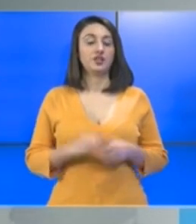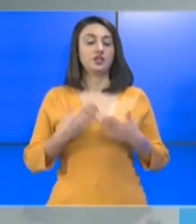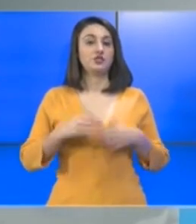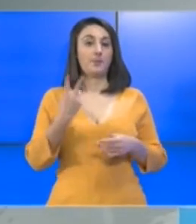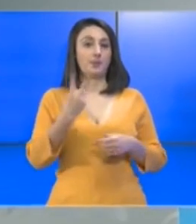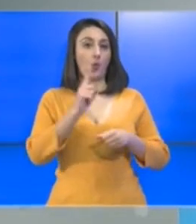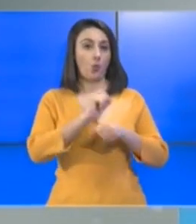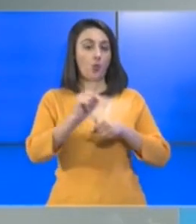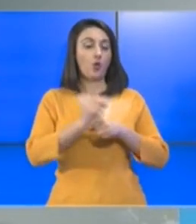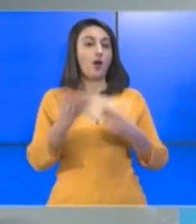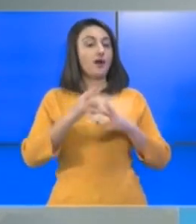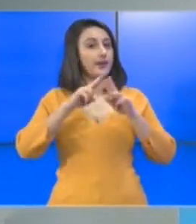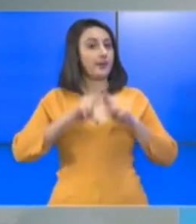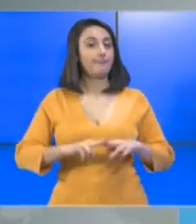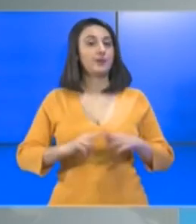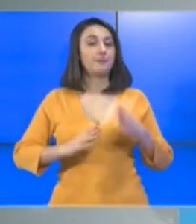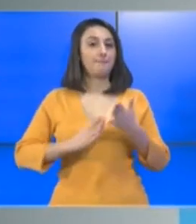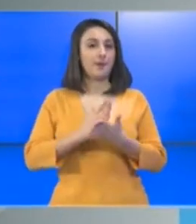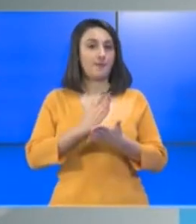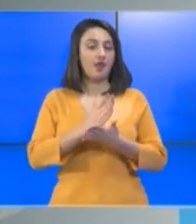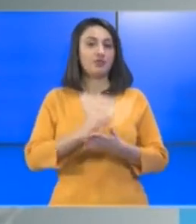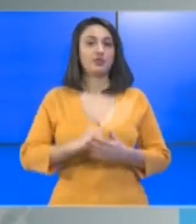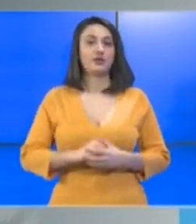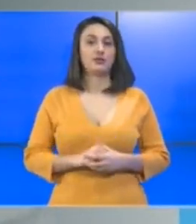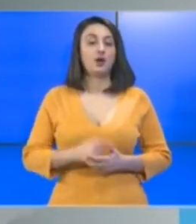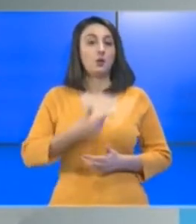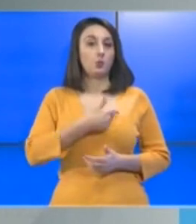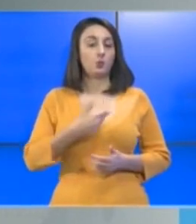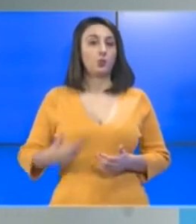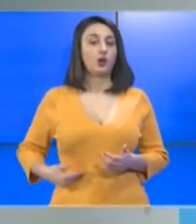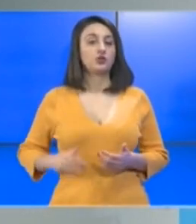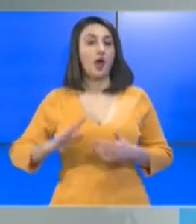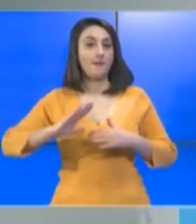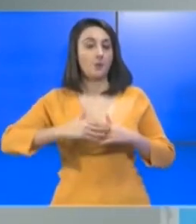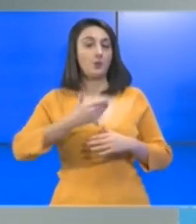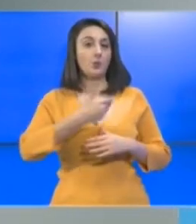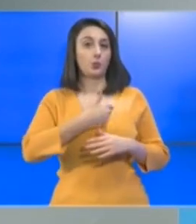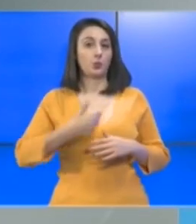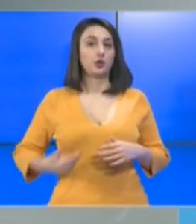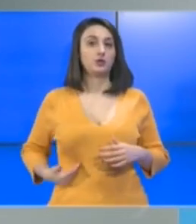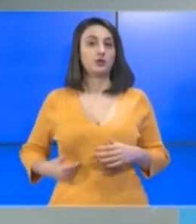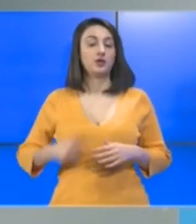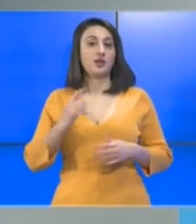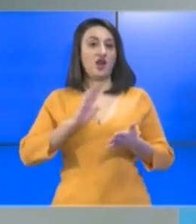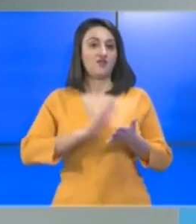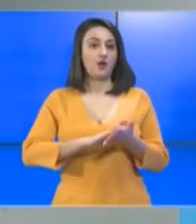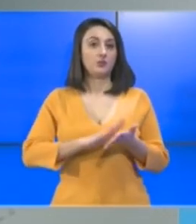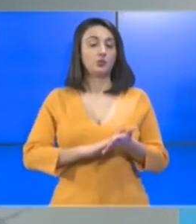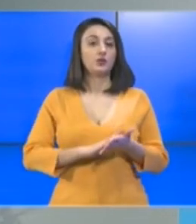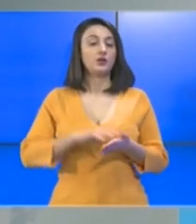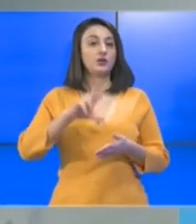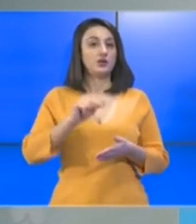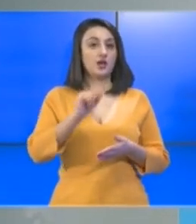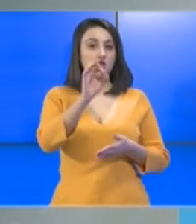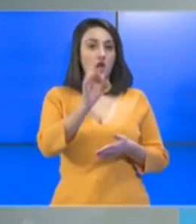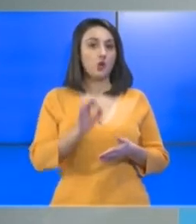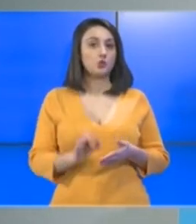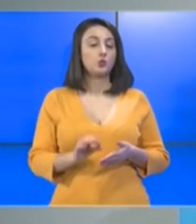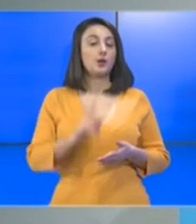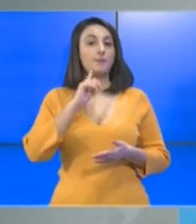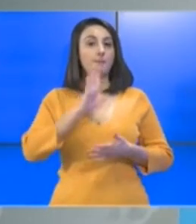lucruri care ele rămân în permanență în București, în jurul Bucureștiului. De la faptul că 30%